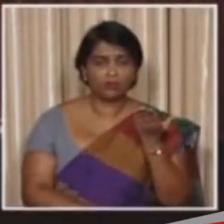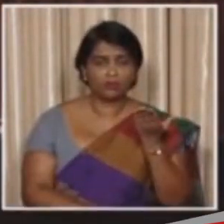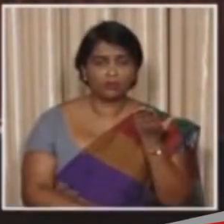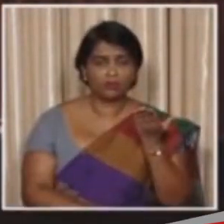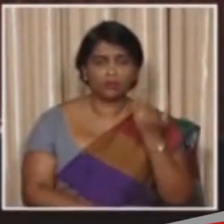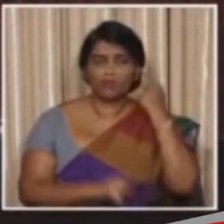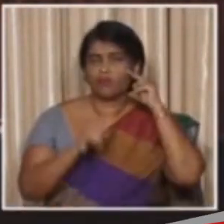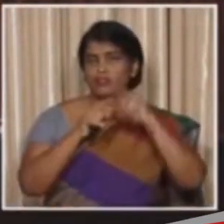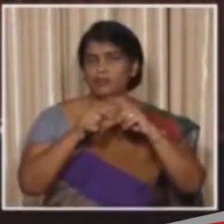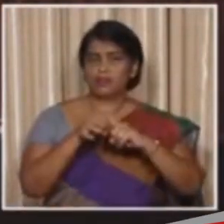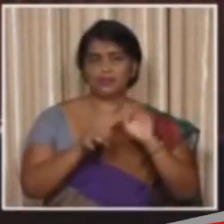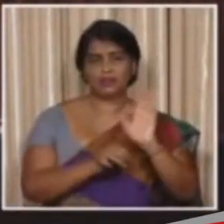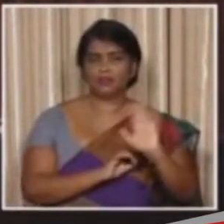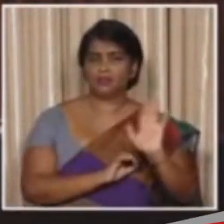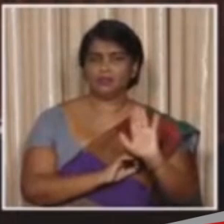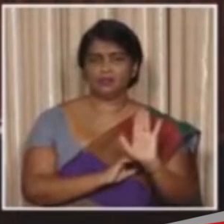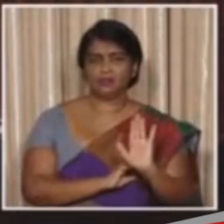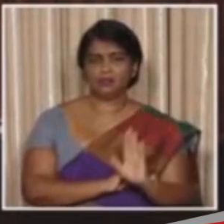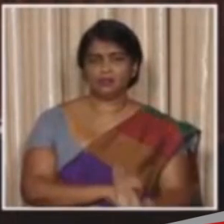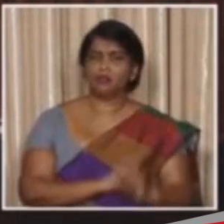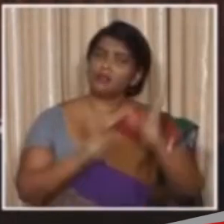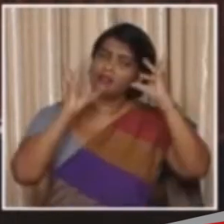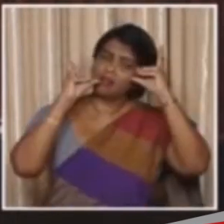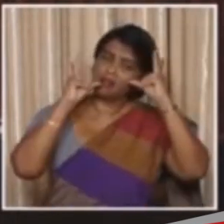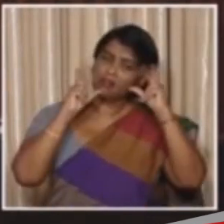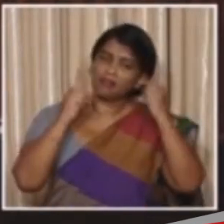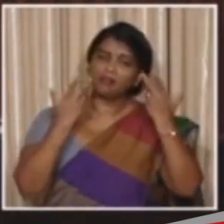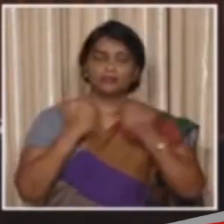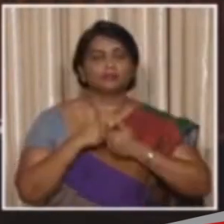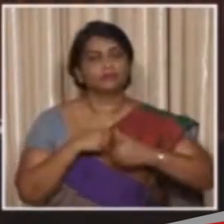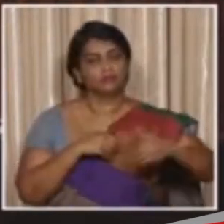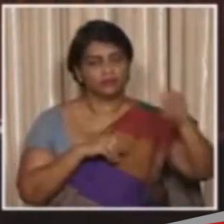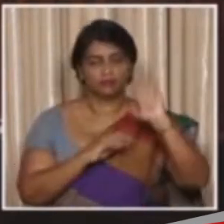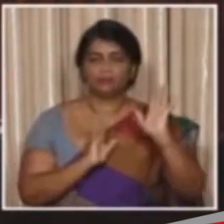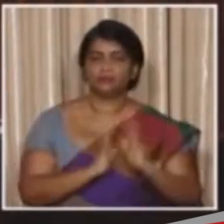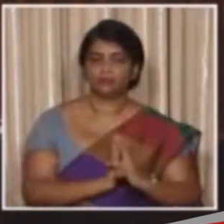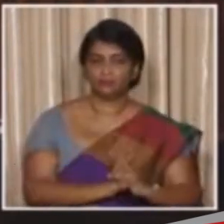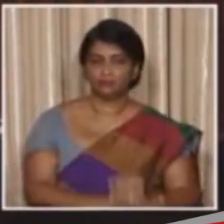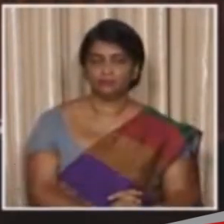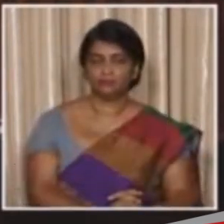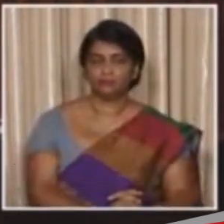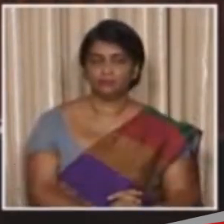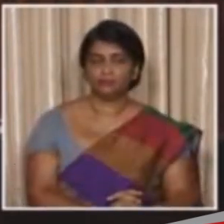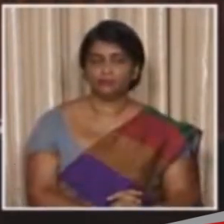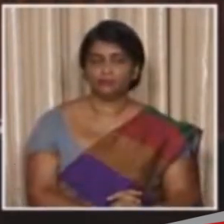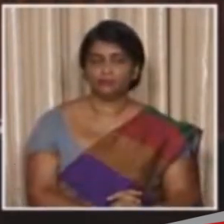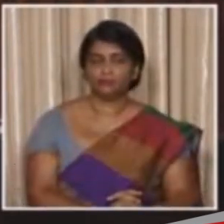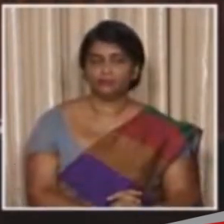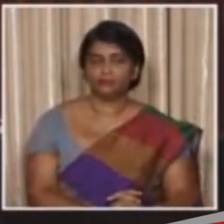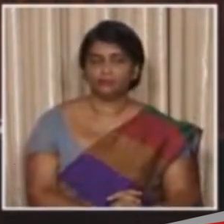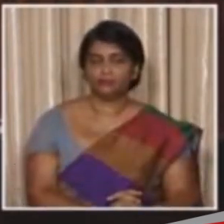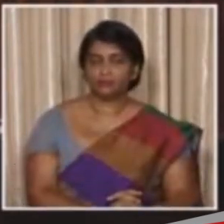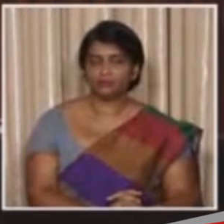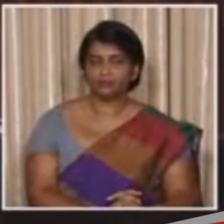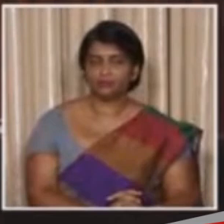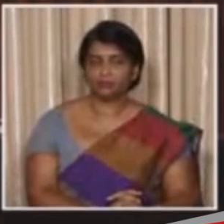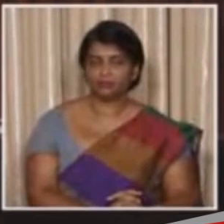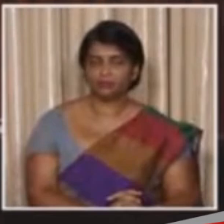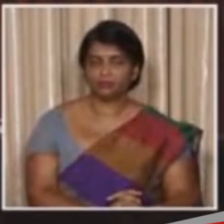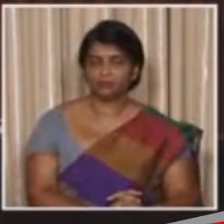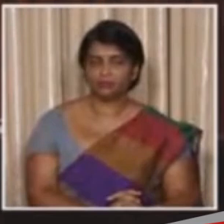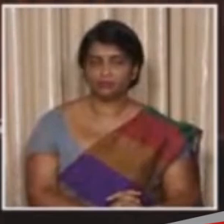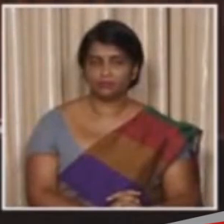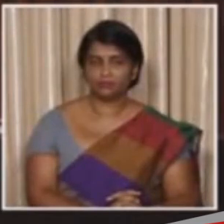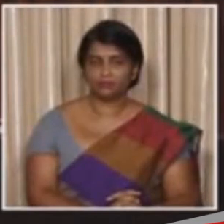නේ ගරු මන්ත්‍රීතුමා ඒක රෑ කීය හරි යනකම් යන්න නෙමෙයි යන්නේ හරි බොහොම ස්තුතියි අපි ඒකට වෝට්